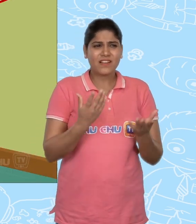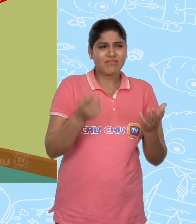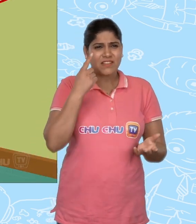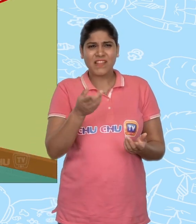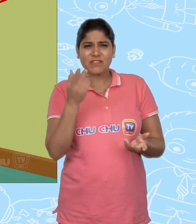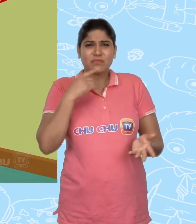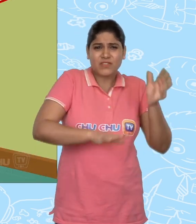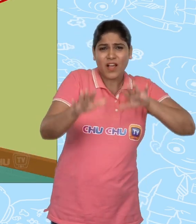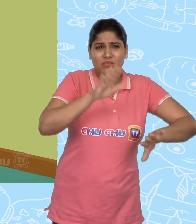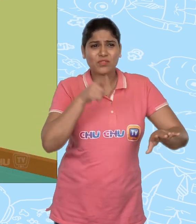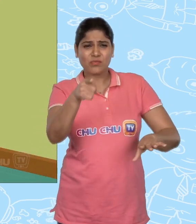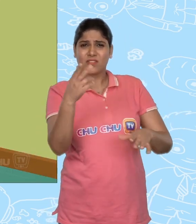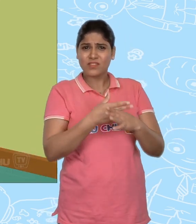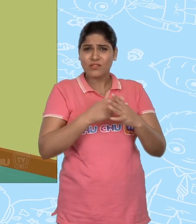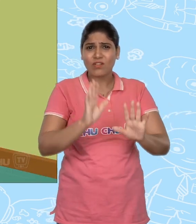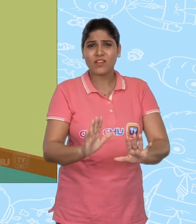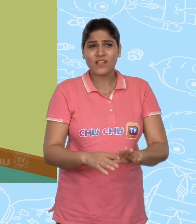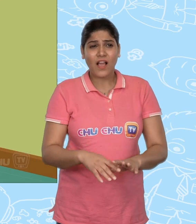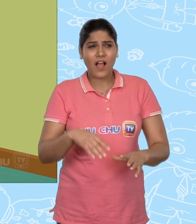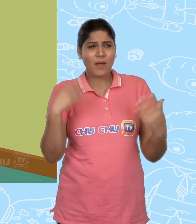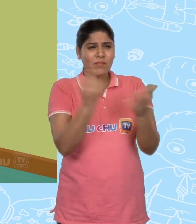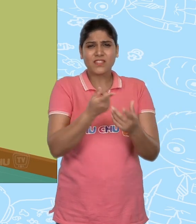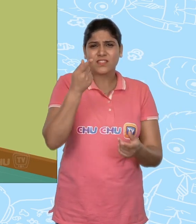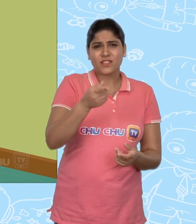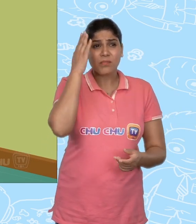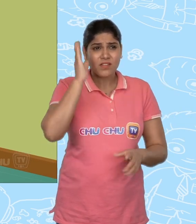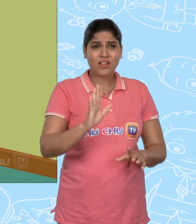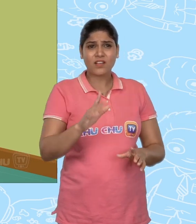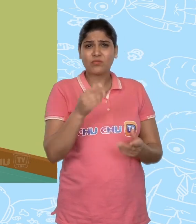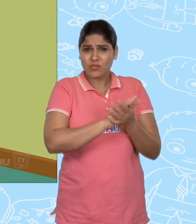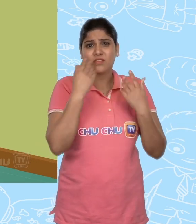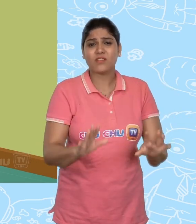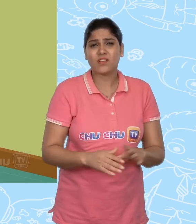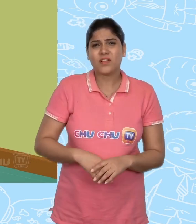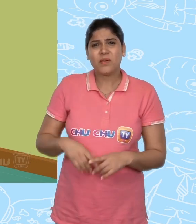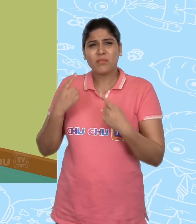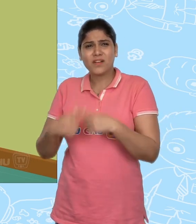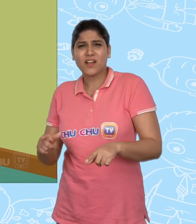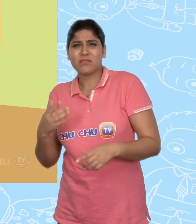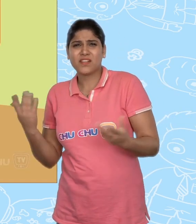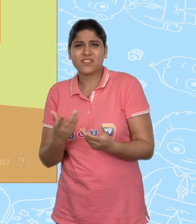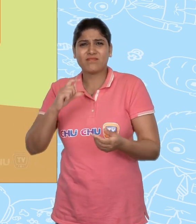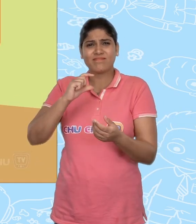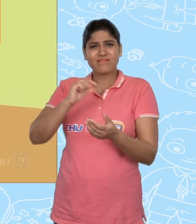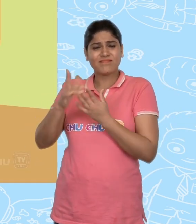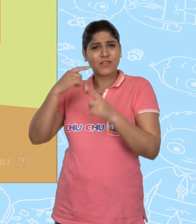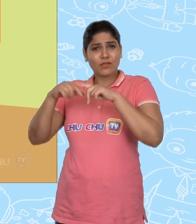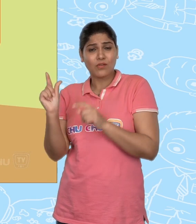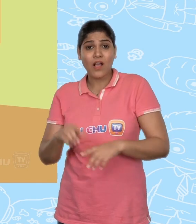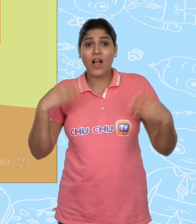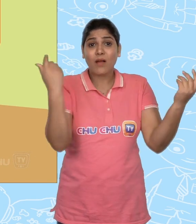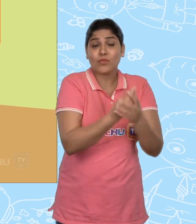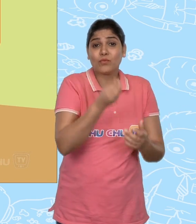लगता है कोई जानकर तुम्हारे साथ ये मजाक कर रहा है। हमें इस चीज को खत्म करना ही होगा। पर हम ये कैसे